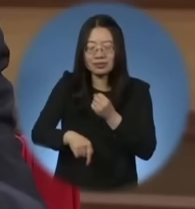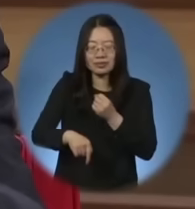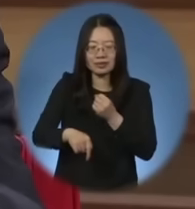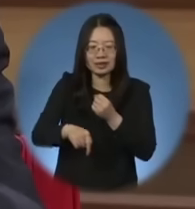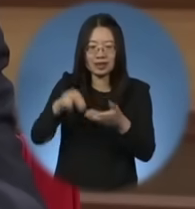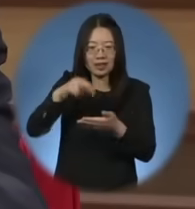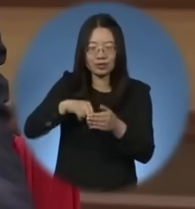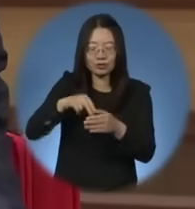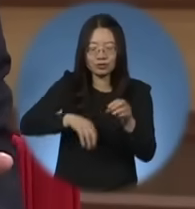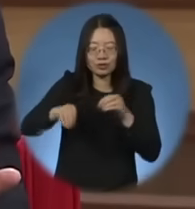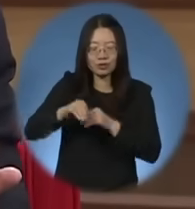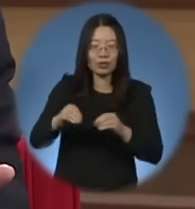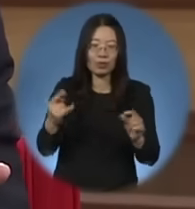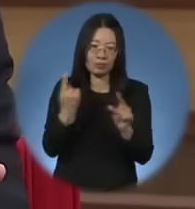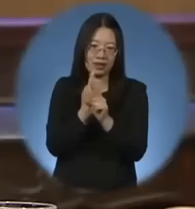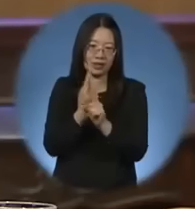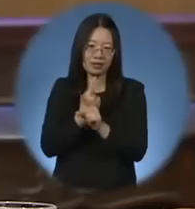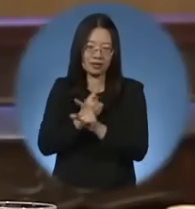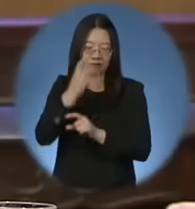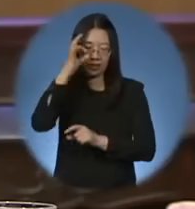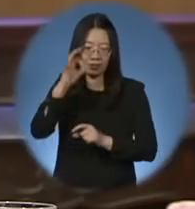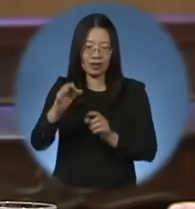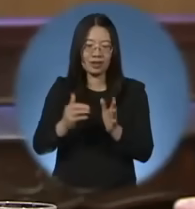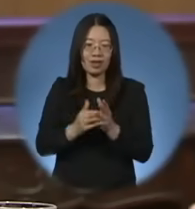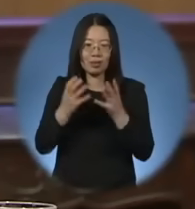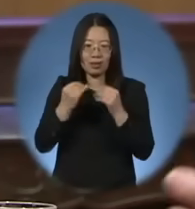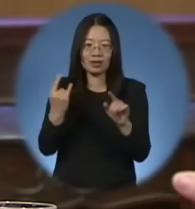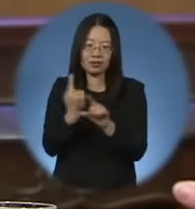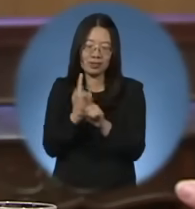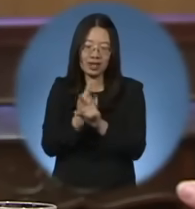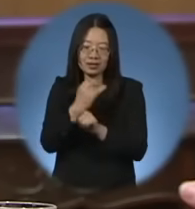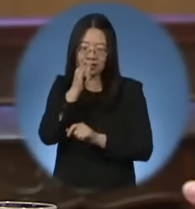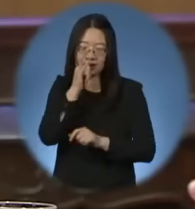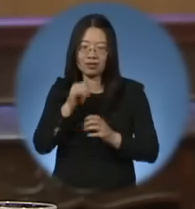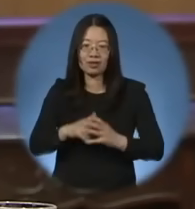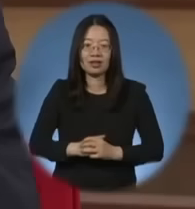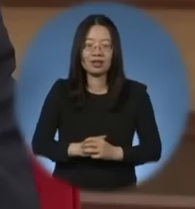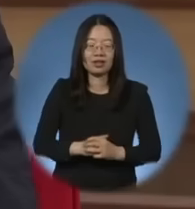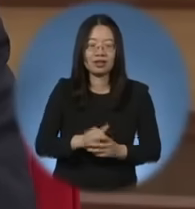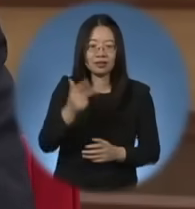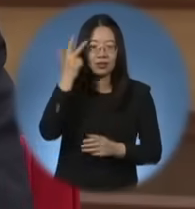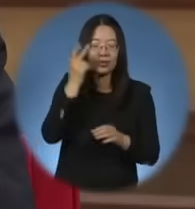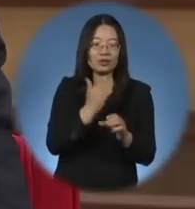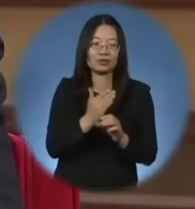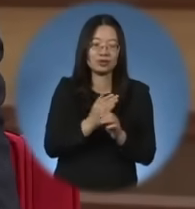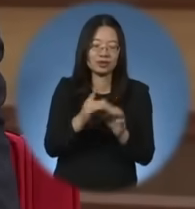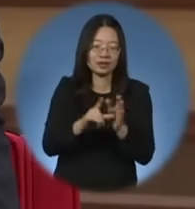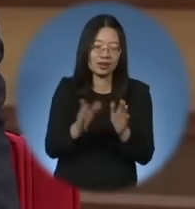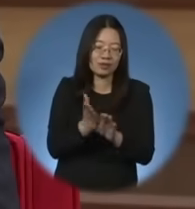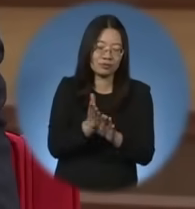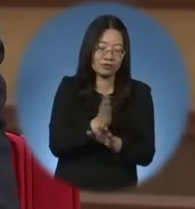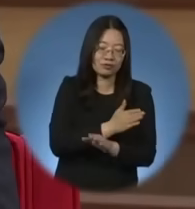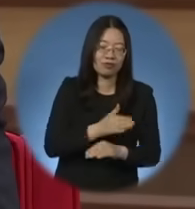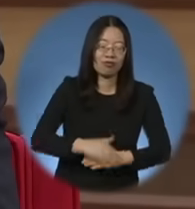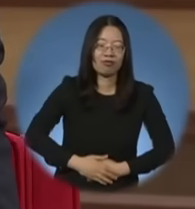갈수록 달라져요 달라져요 많이 달라 줘요 어떻게요 조선